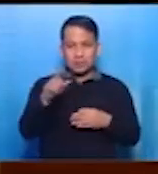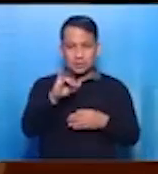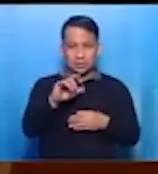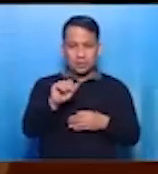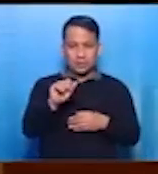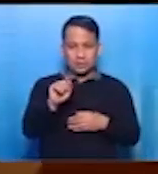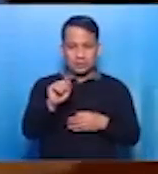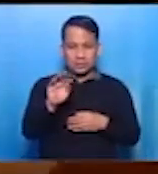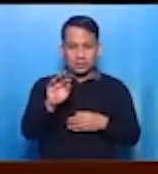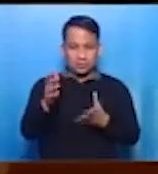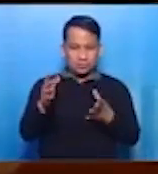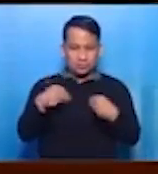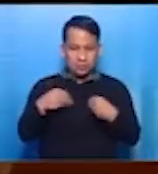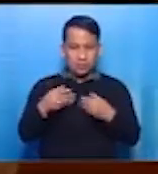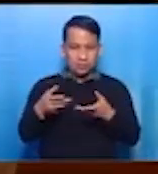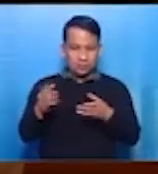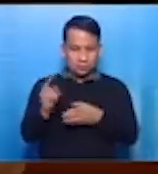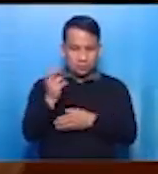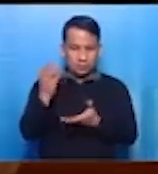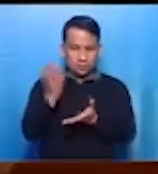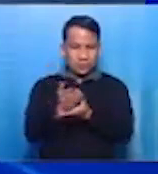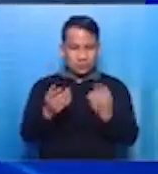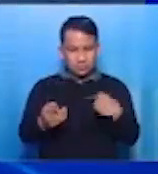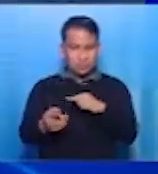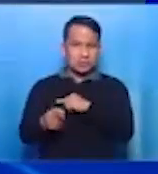IITF lamang ang makakapagpatigil sa kanila. Rafi?